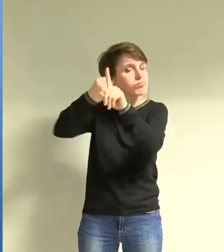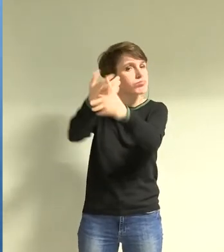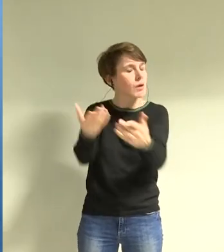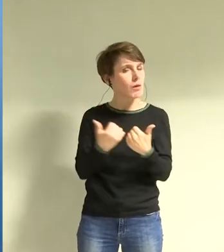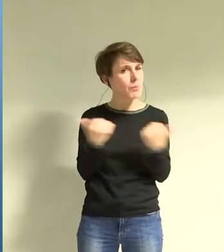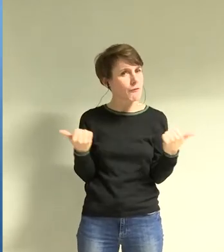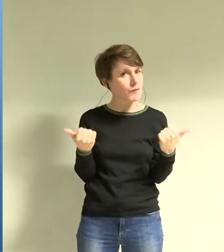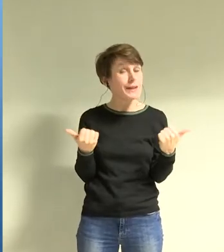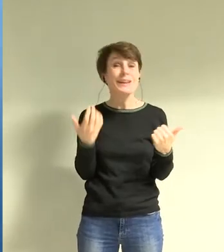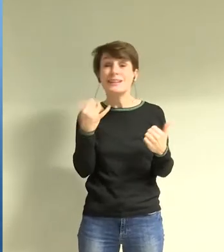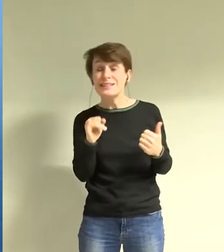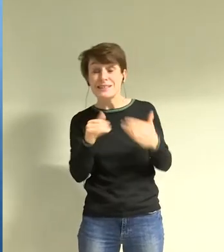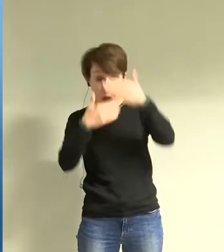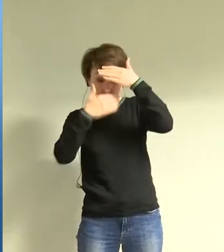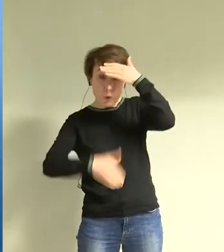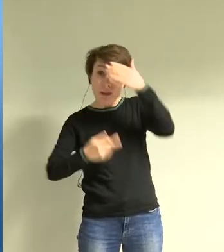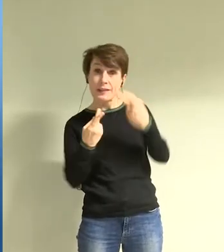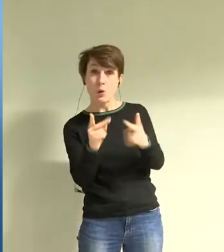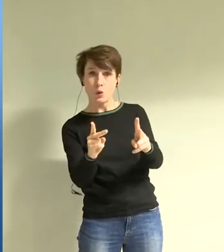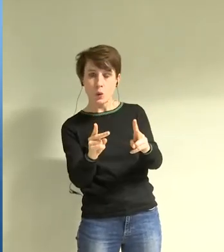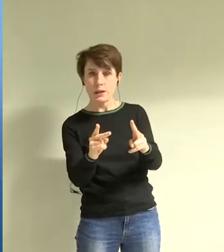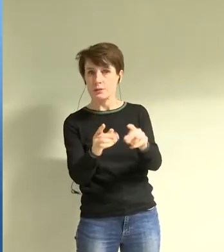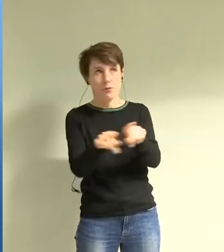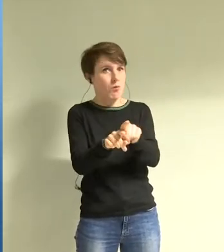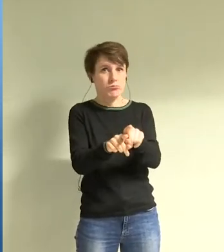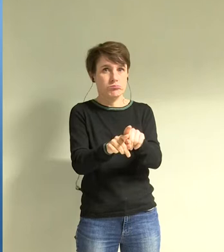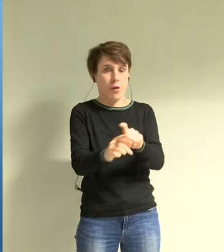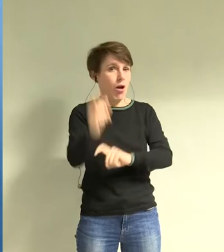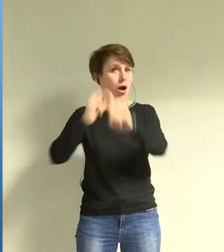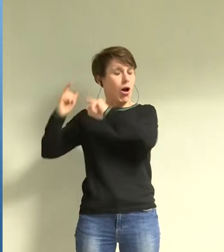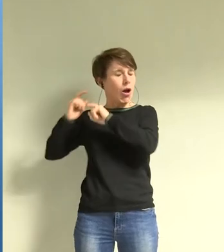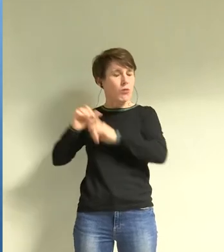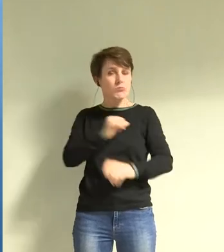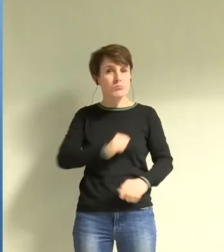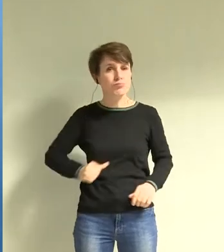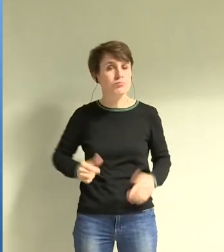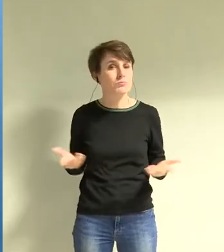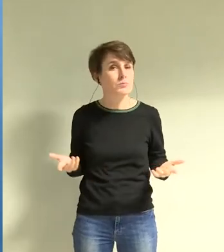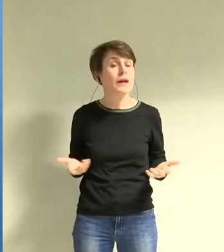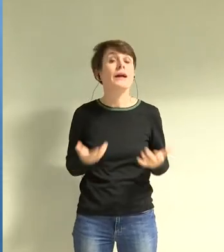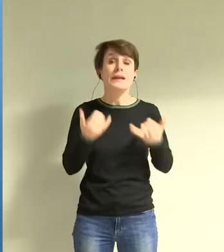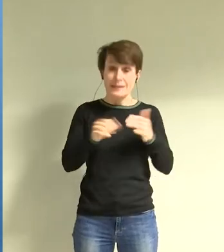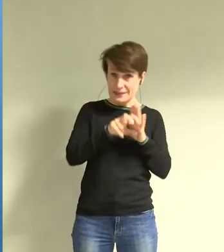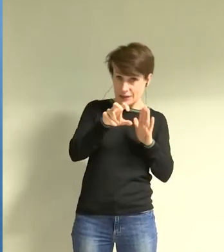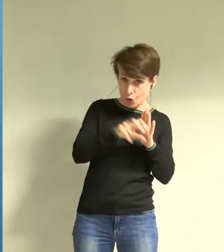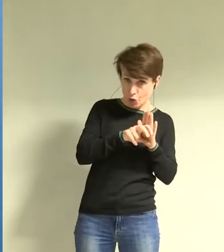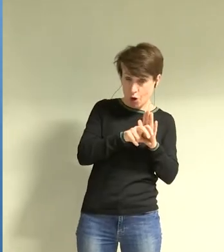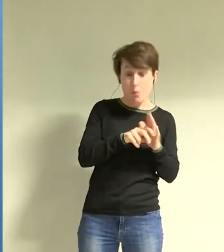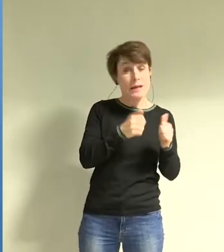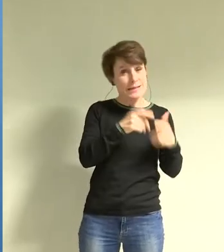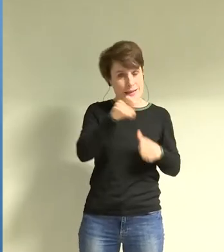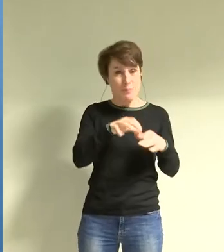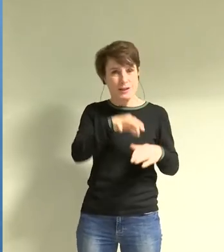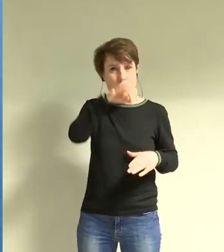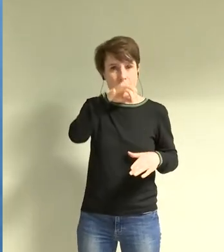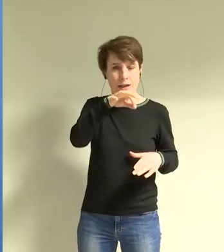constituerait une régression considérable aussi parce que certains élus locaux à grenoble et ailleurs persiste dans